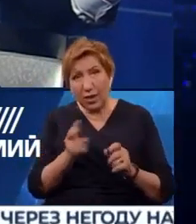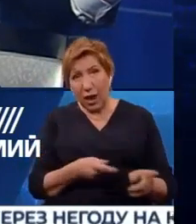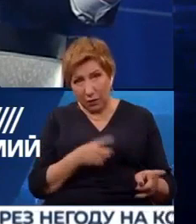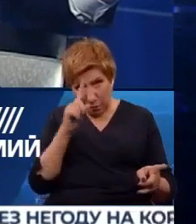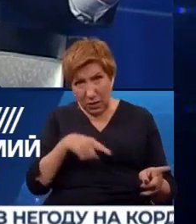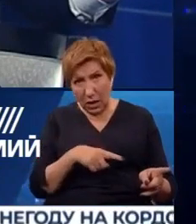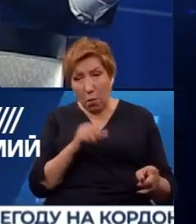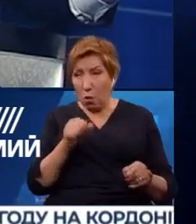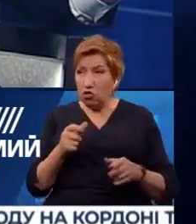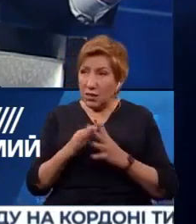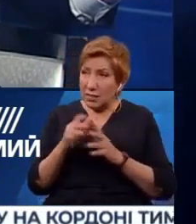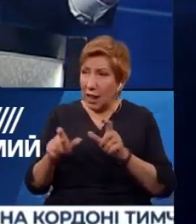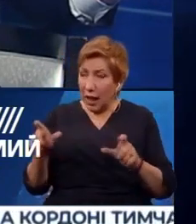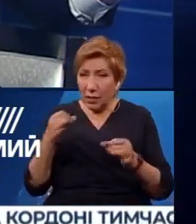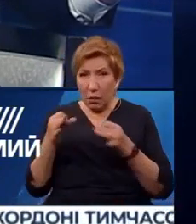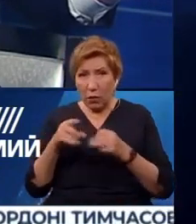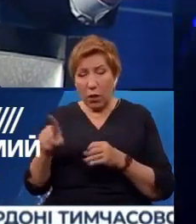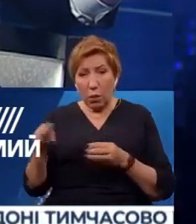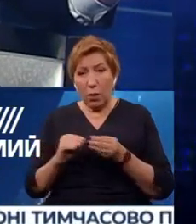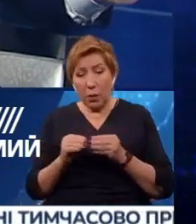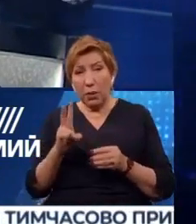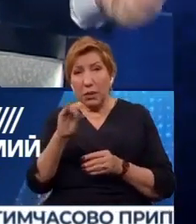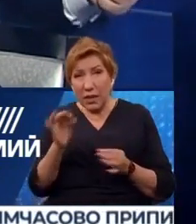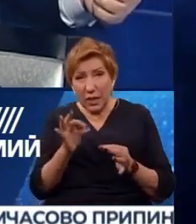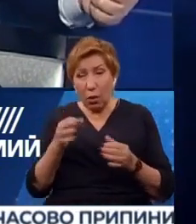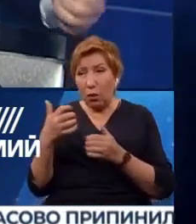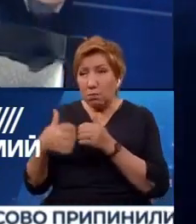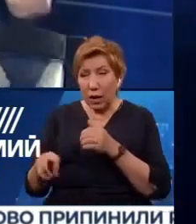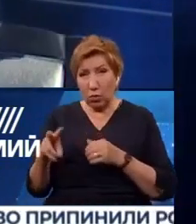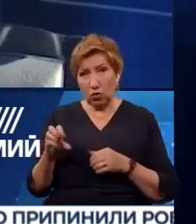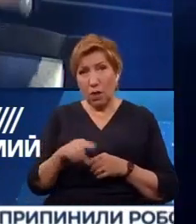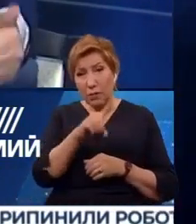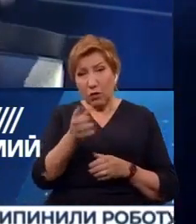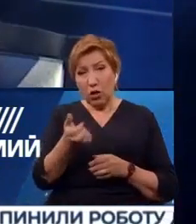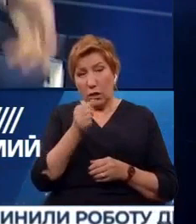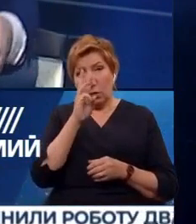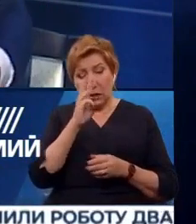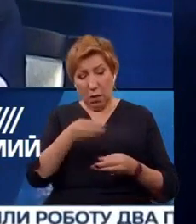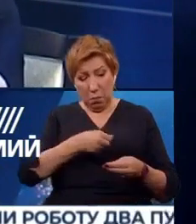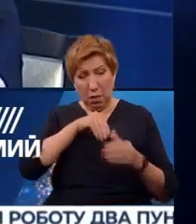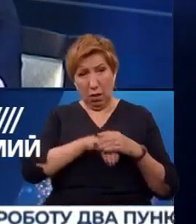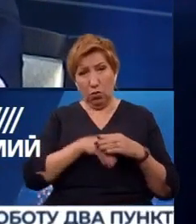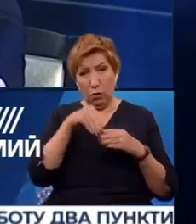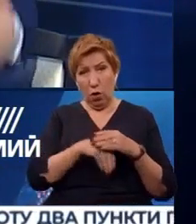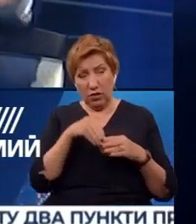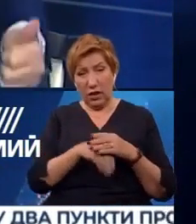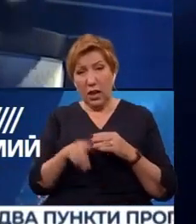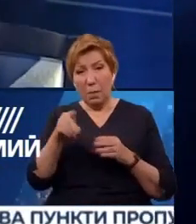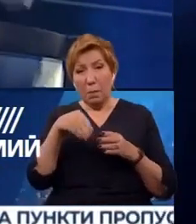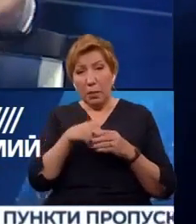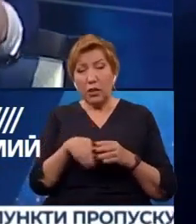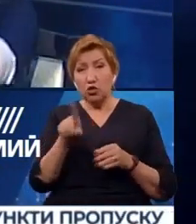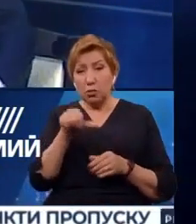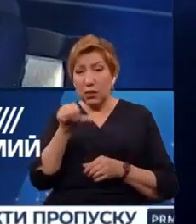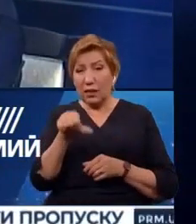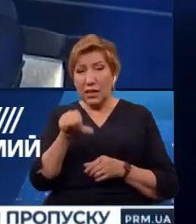вони із селянами говорили про їхні проблеми? Ні, їм байдуже. Вони отримують щомісяця зарплати в конвертах. Їм платять за те, що